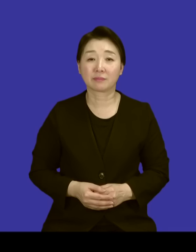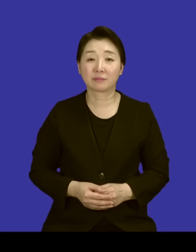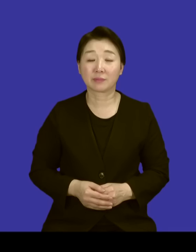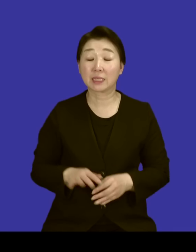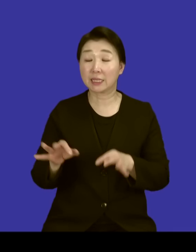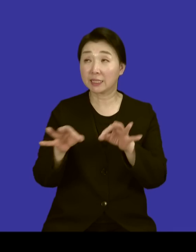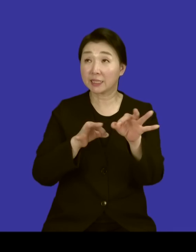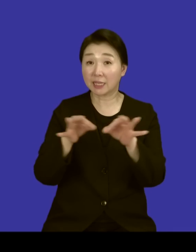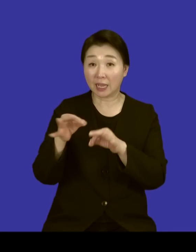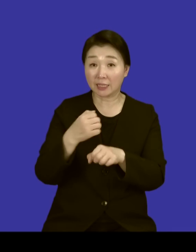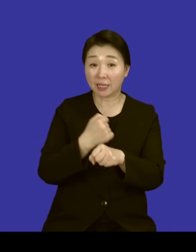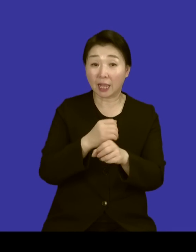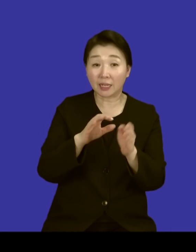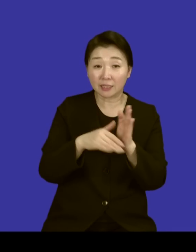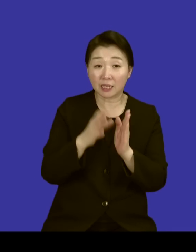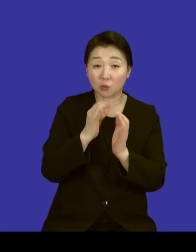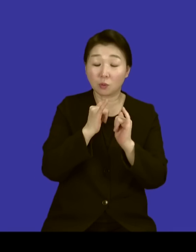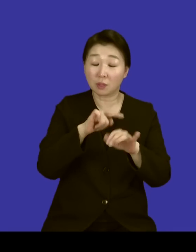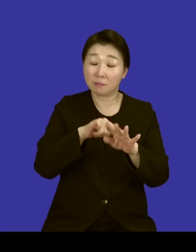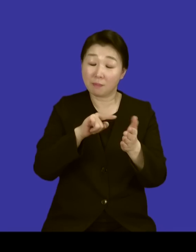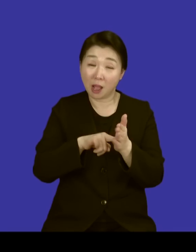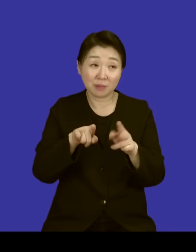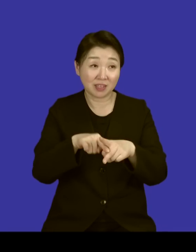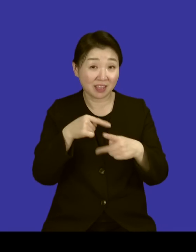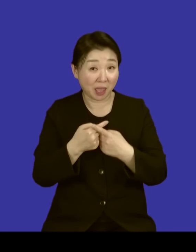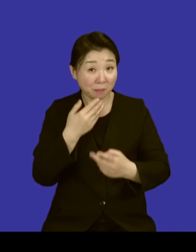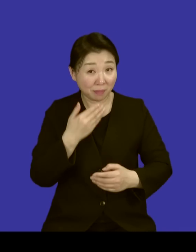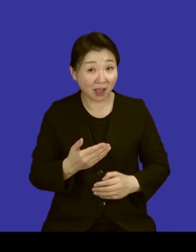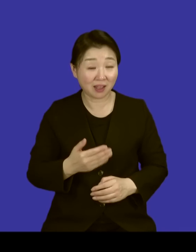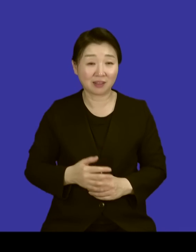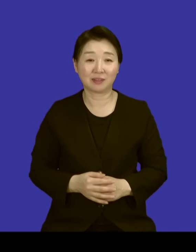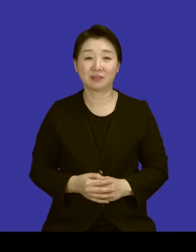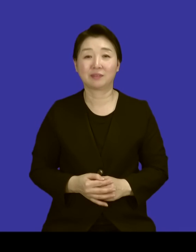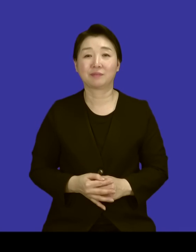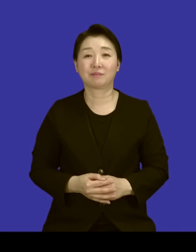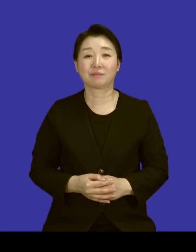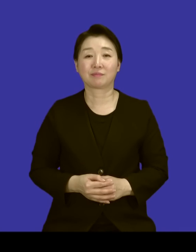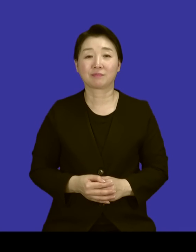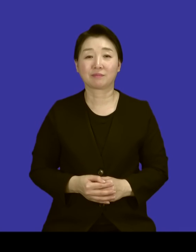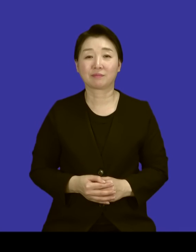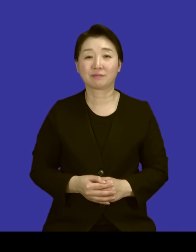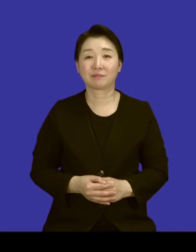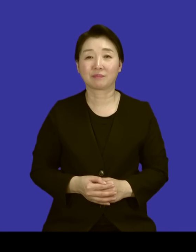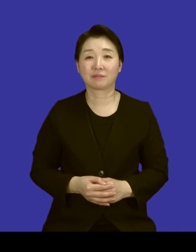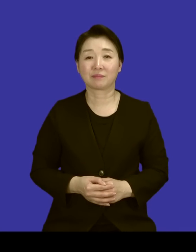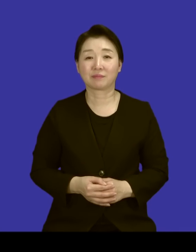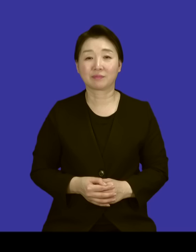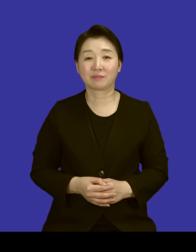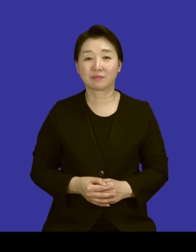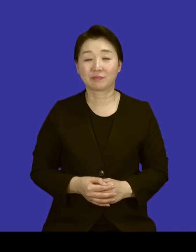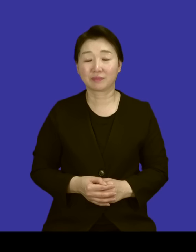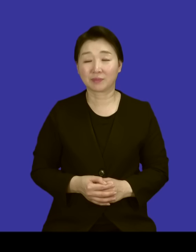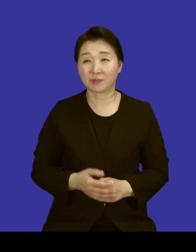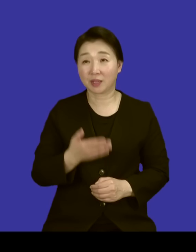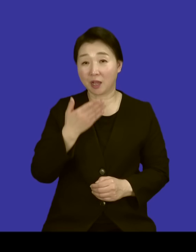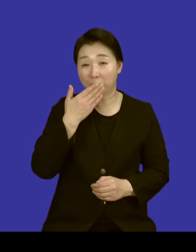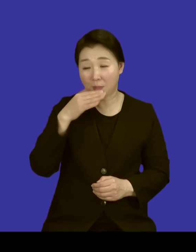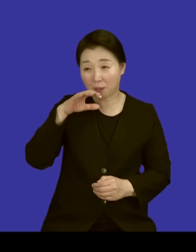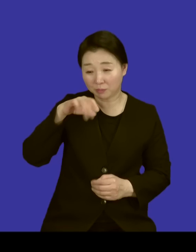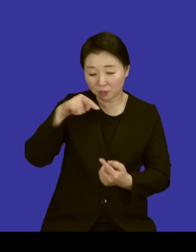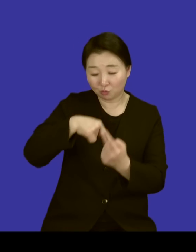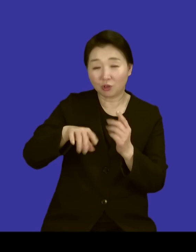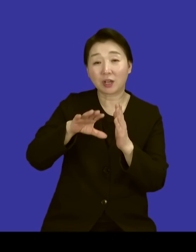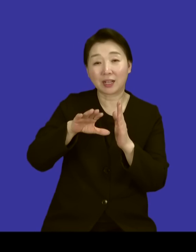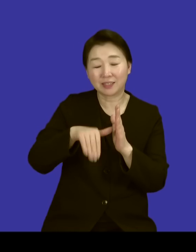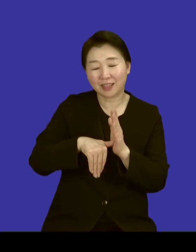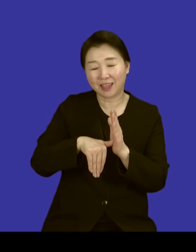장사를 하면서 네. 성도들의 마음을 조금 많이 이해하시게 되셨을 것 같아요. 그렇죠. 그게 제가 이 밥집을 하면서 제일 값진